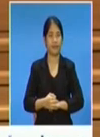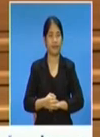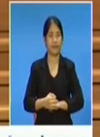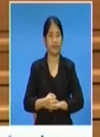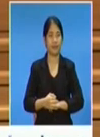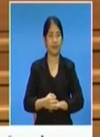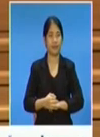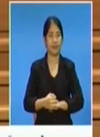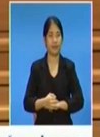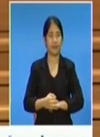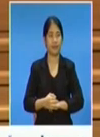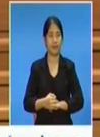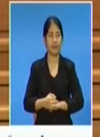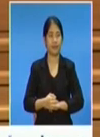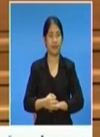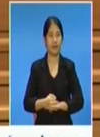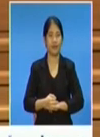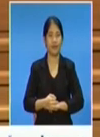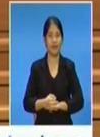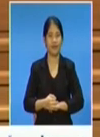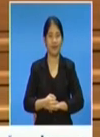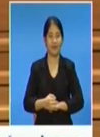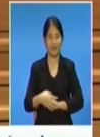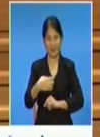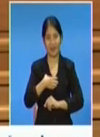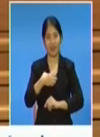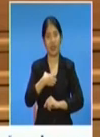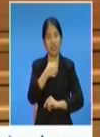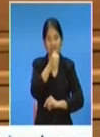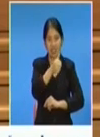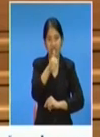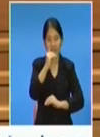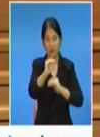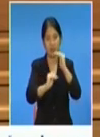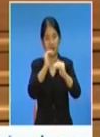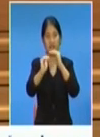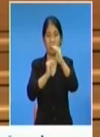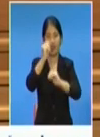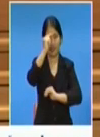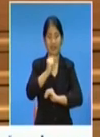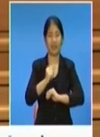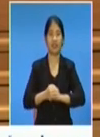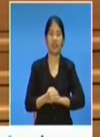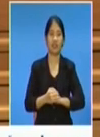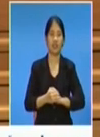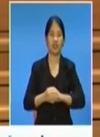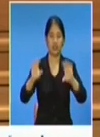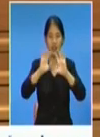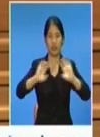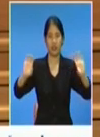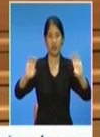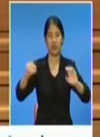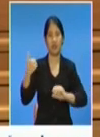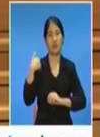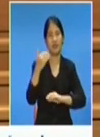เพื่อความเป็นสิริมงคลของเรื่องนี้เลยครับเป็นเรื่องนี้เป็นเรื่องสำคัญของชาติเลยครับทางรัฐบาลก็ประกาศเป็นวาระเ